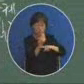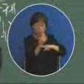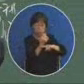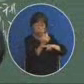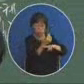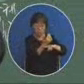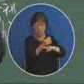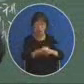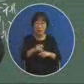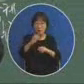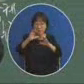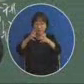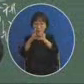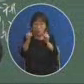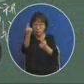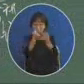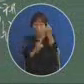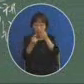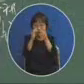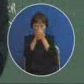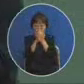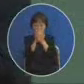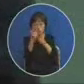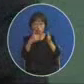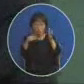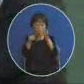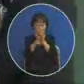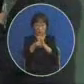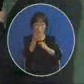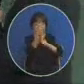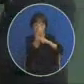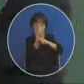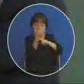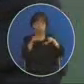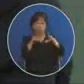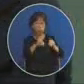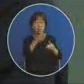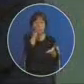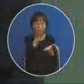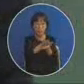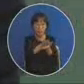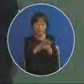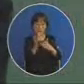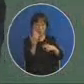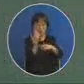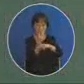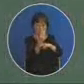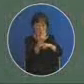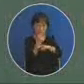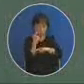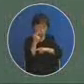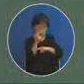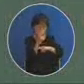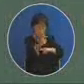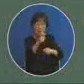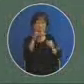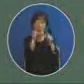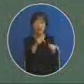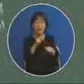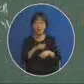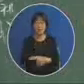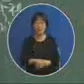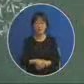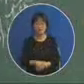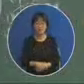just continue to have the light. The lamp shine brightly. May they continue to pray for the people. 중요합니다. That's very important. 여러분